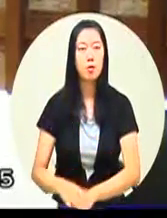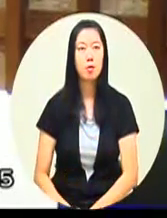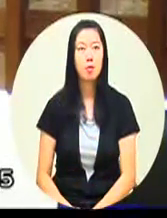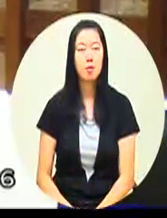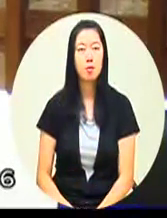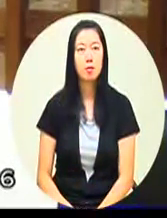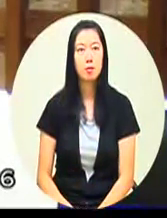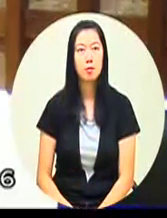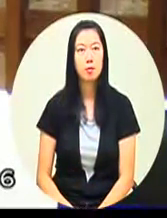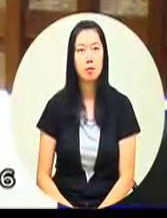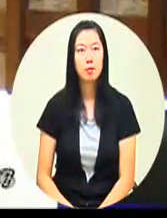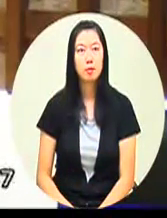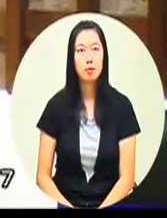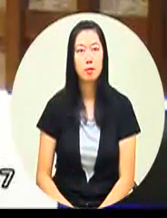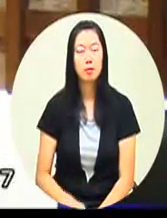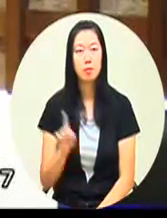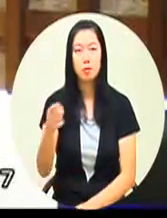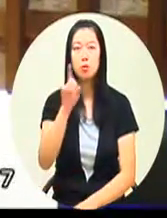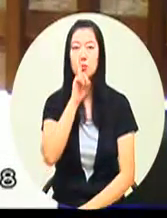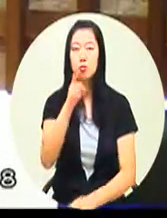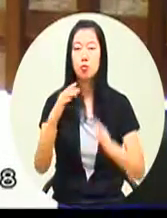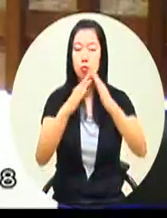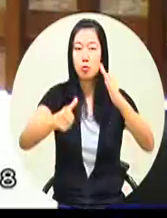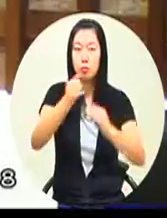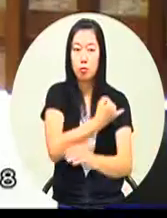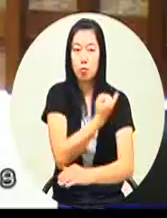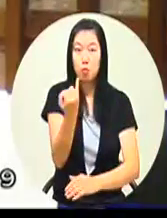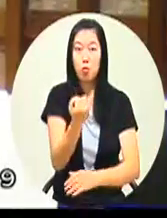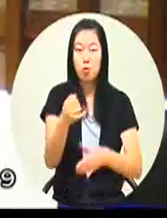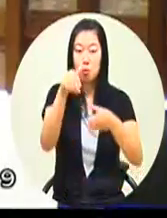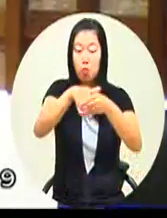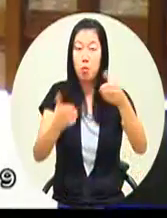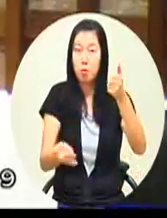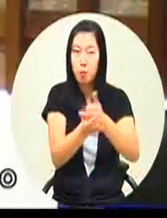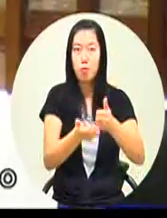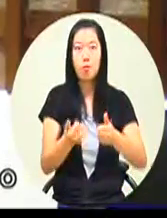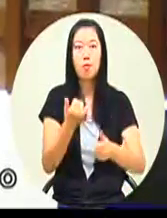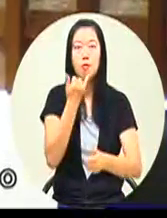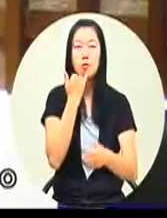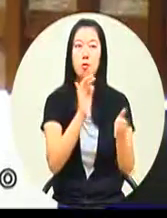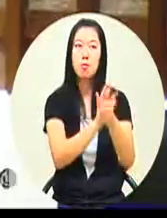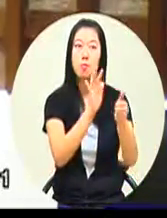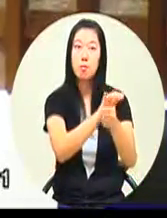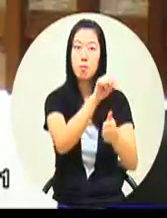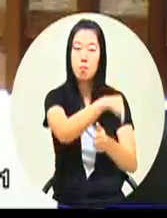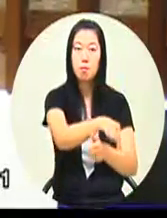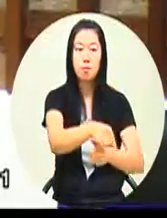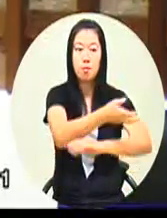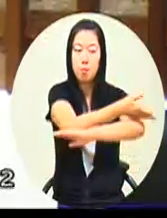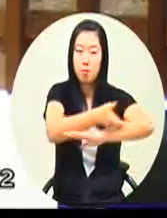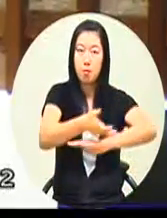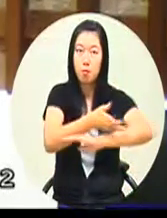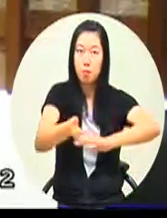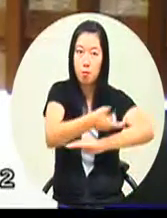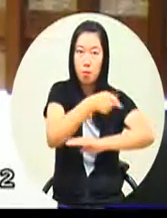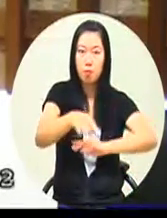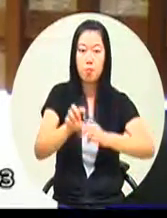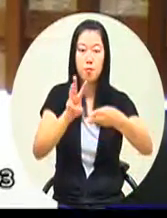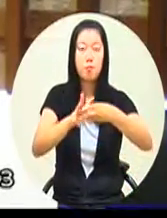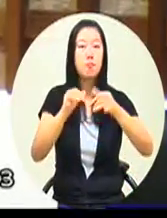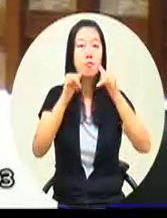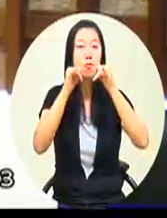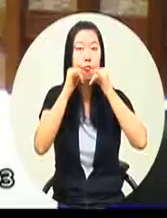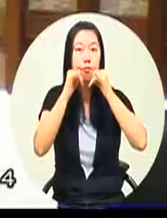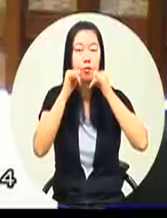看市长若选到的时阵，会当甲安怡经济整治好，互参了阿恁呢，